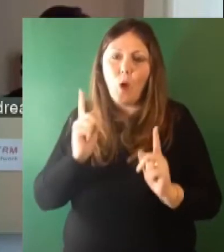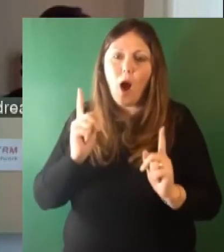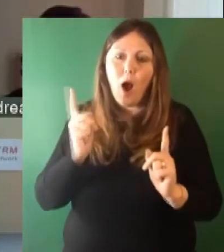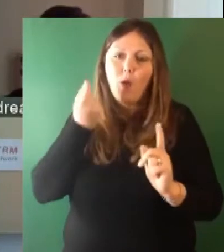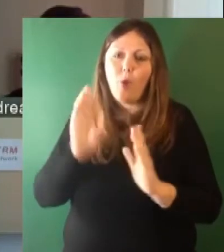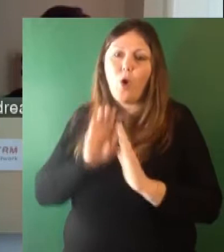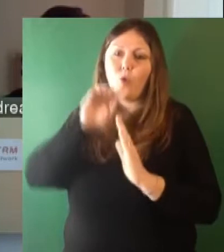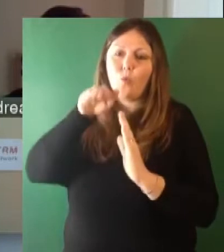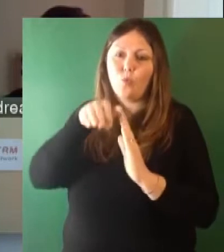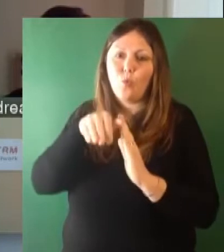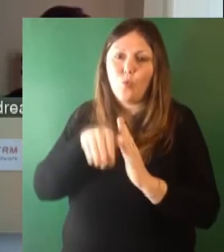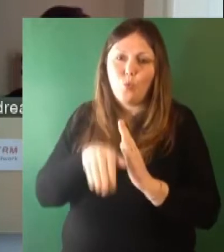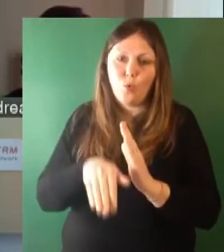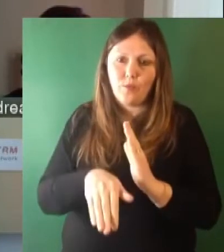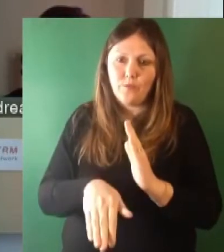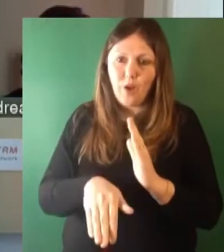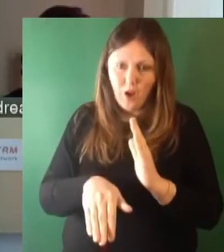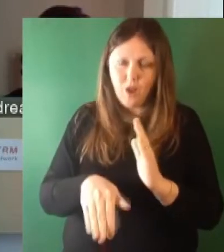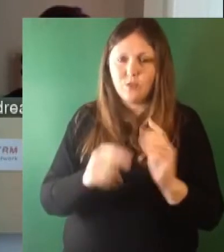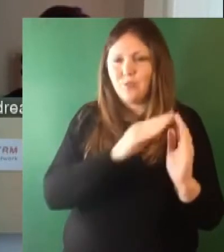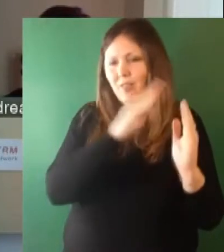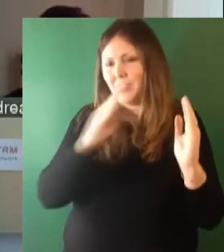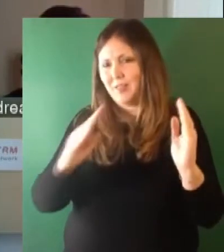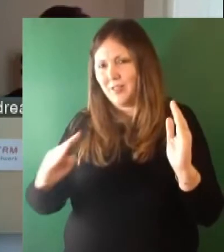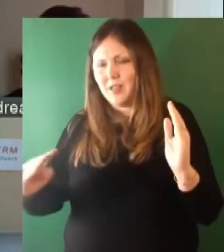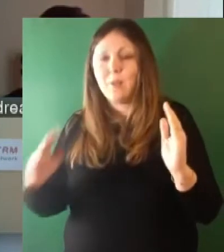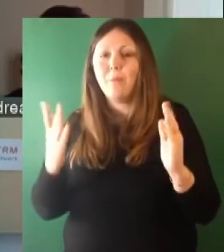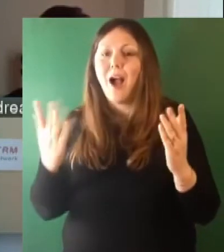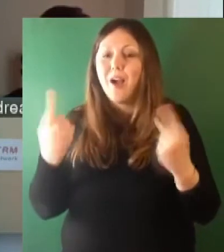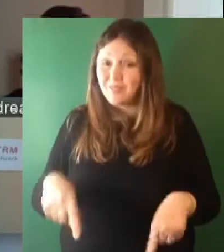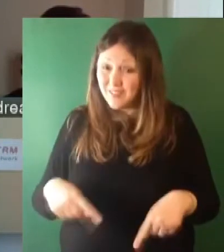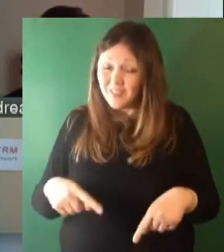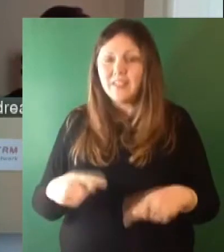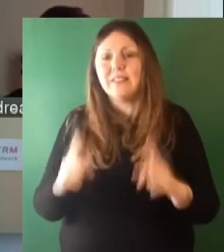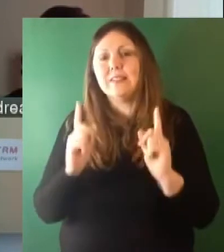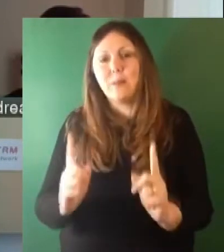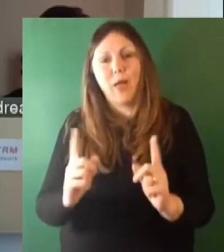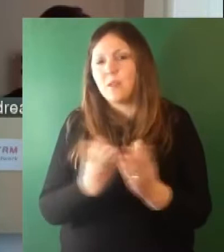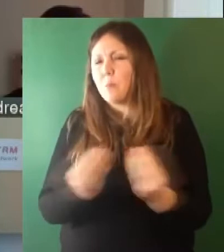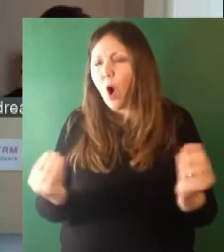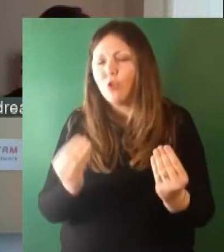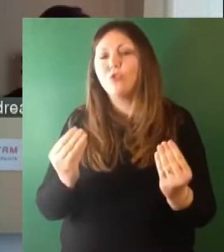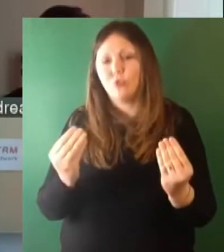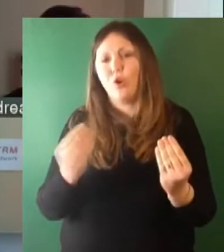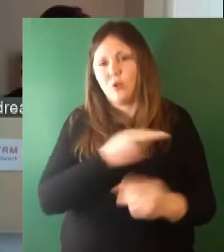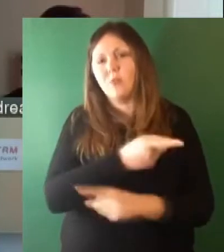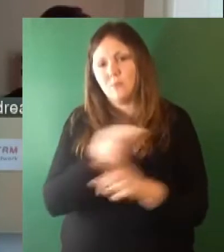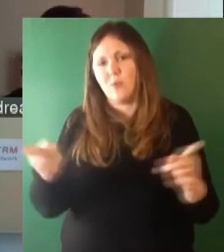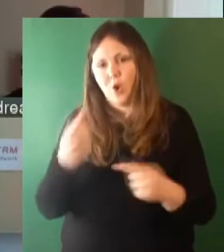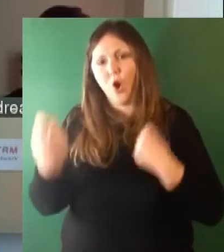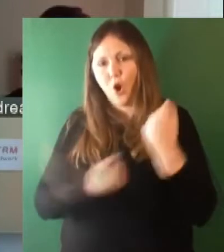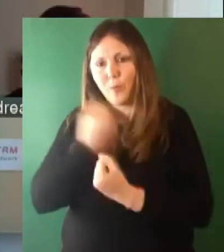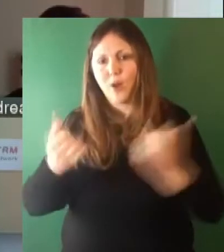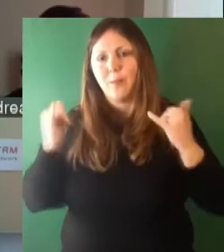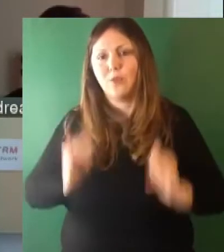epidemica, e questo chiaramente dipenderà molto anche dal comportamento dei cittadini